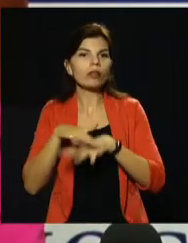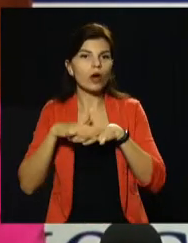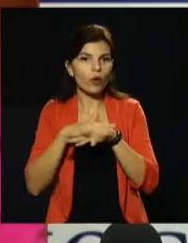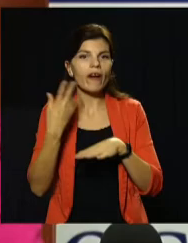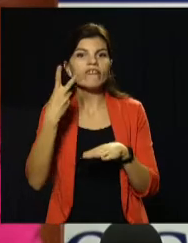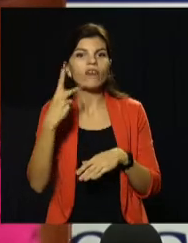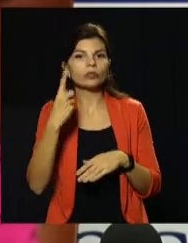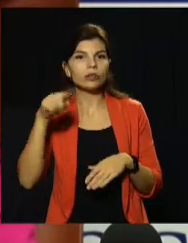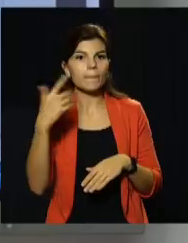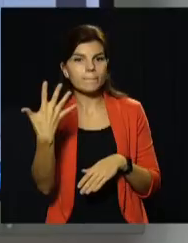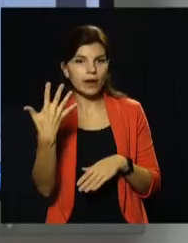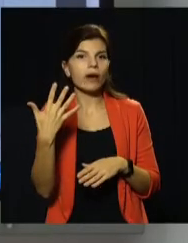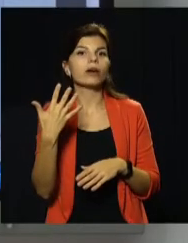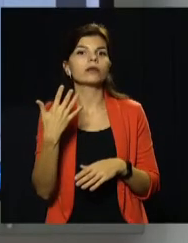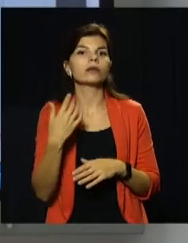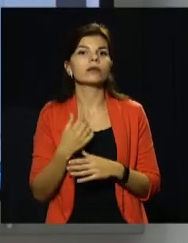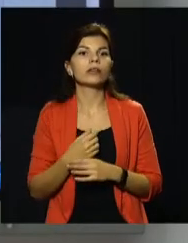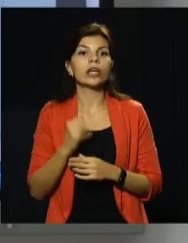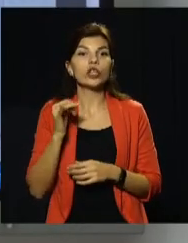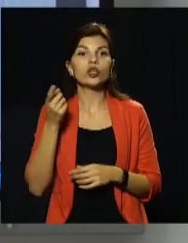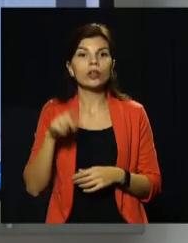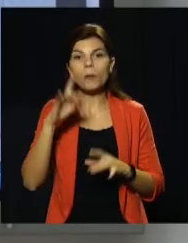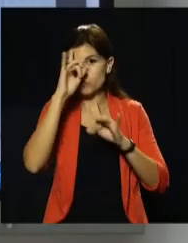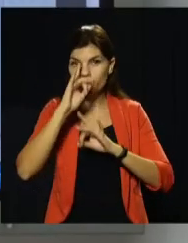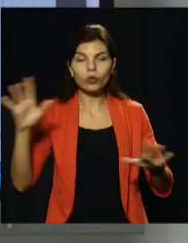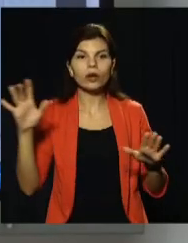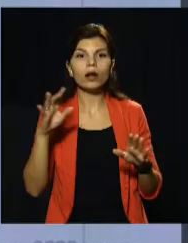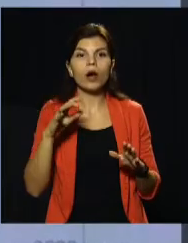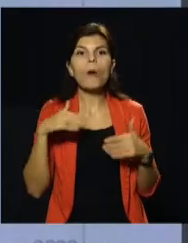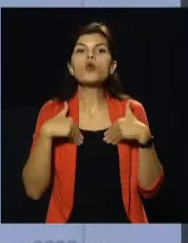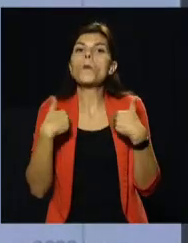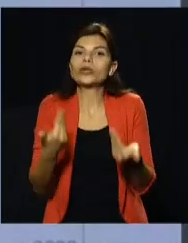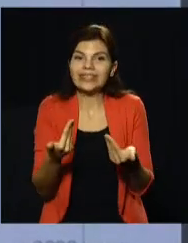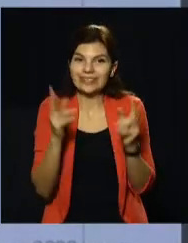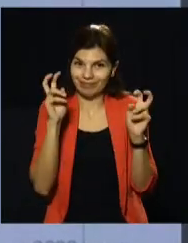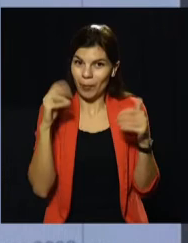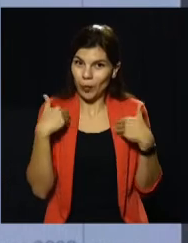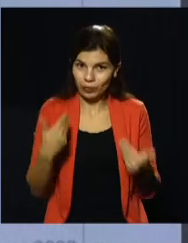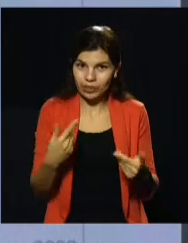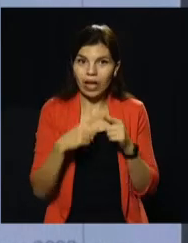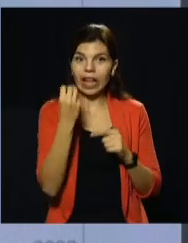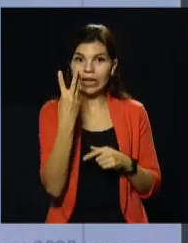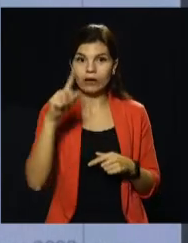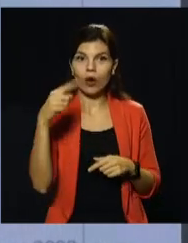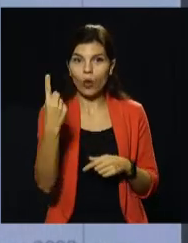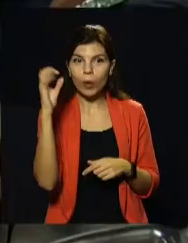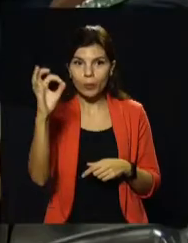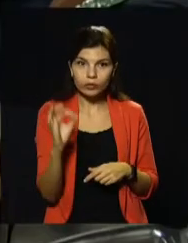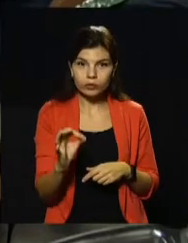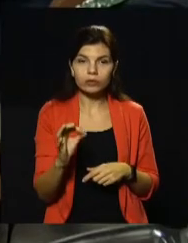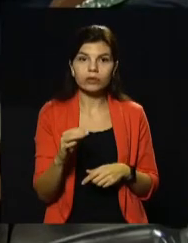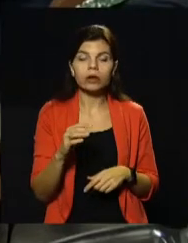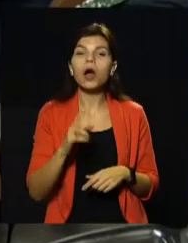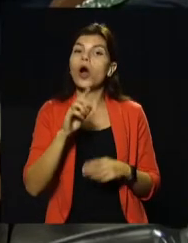набирает 21,5%. І популярність пропозиції колеблеться на рівні 13,1%.